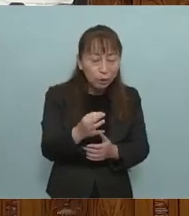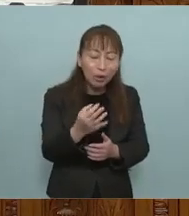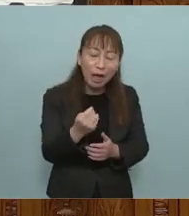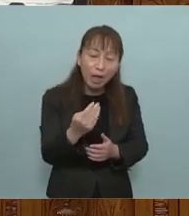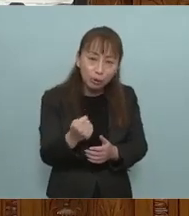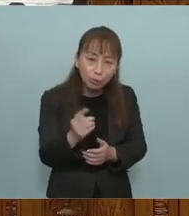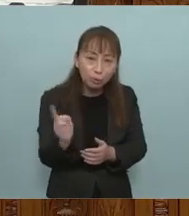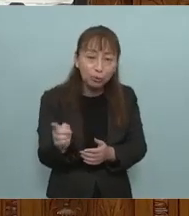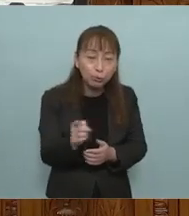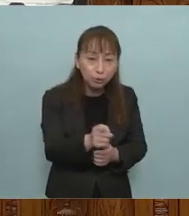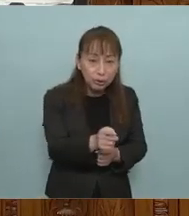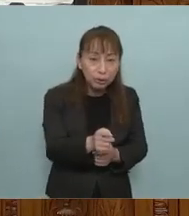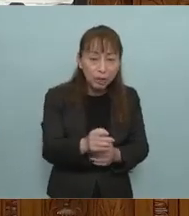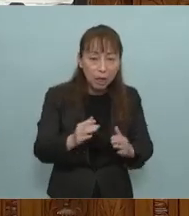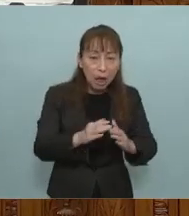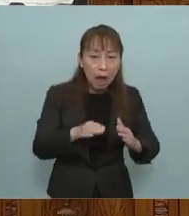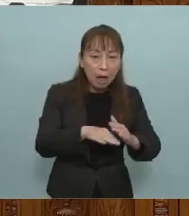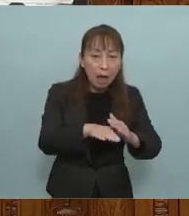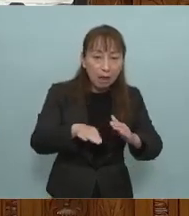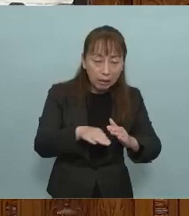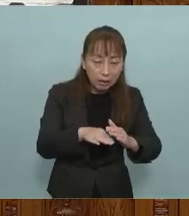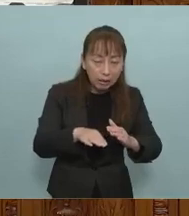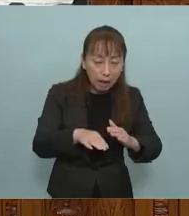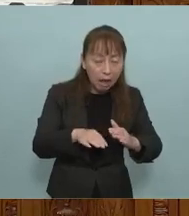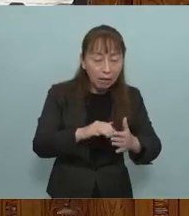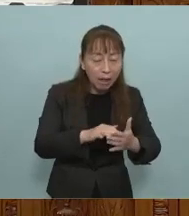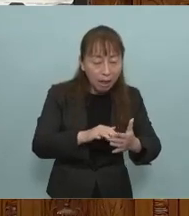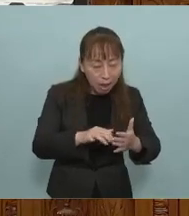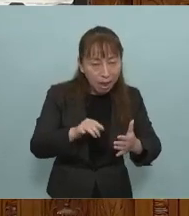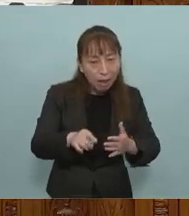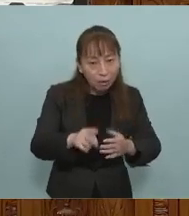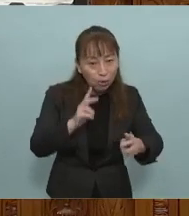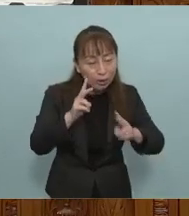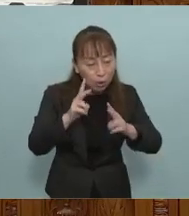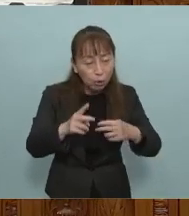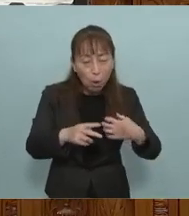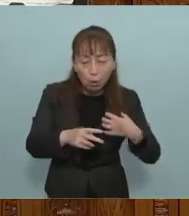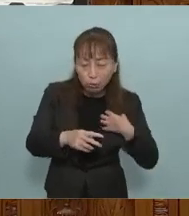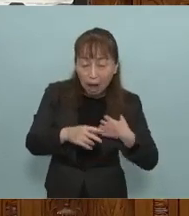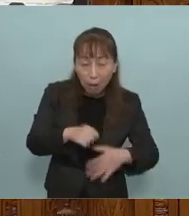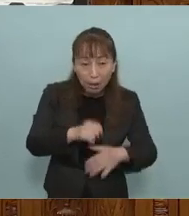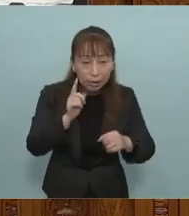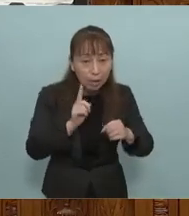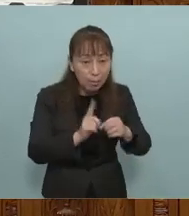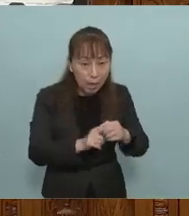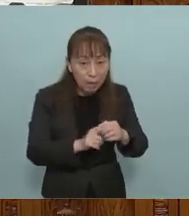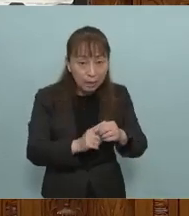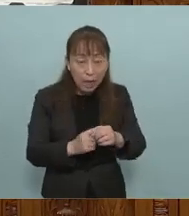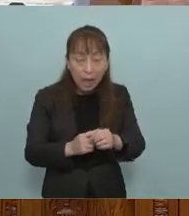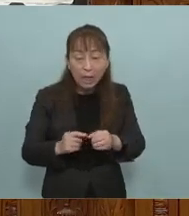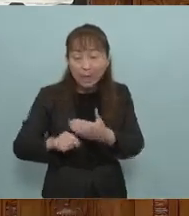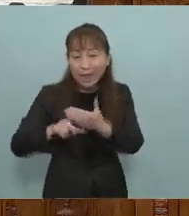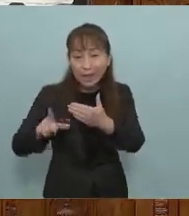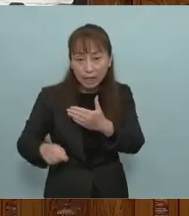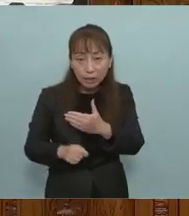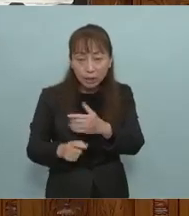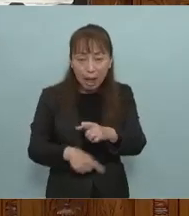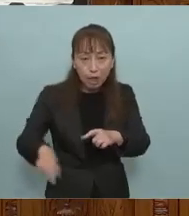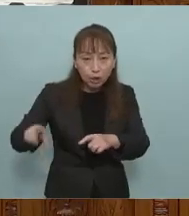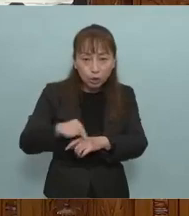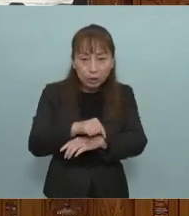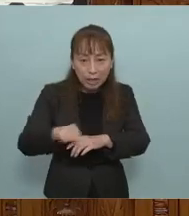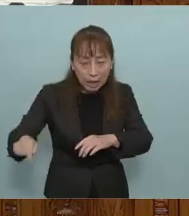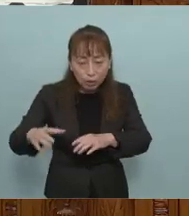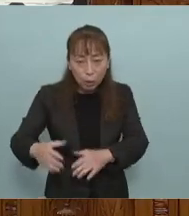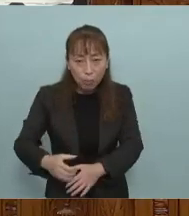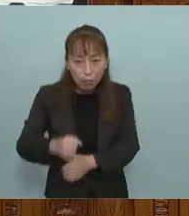については家計・企業の負担軽減のため、先月には追加策を取りまとめ、電力・